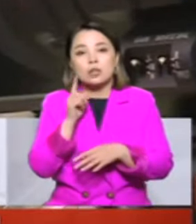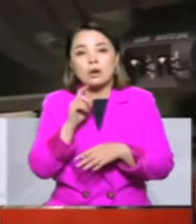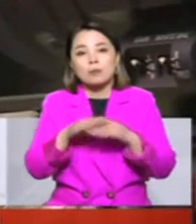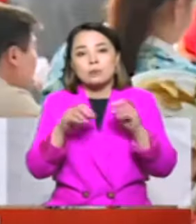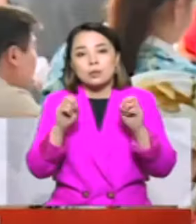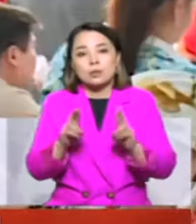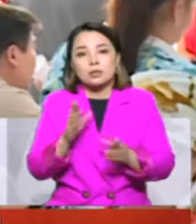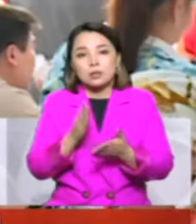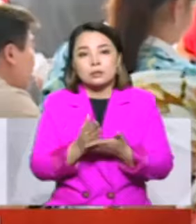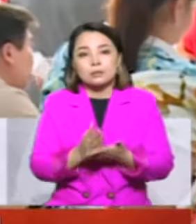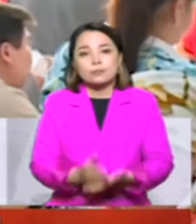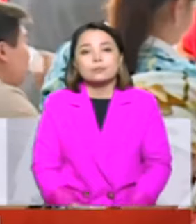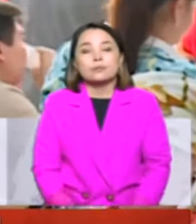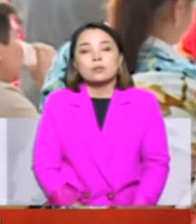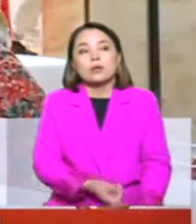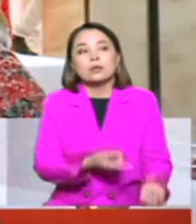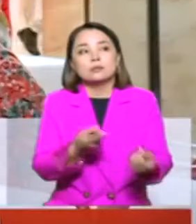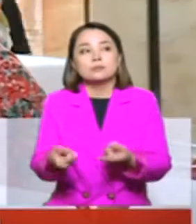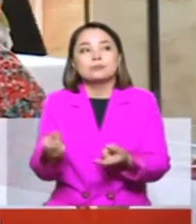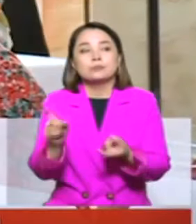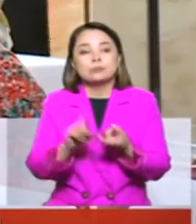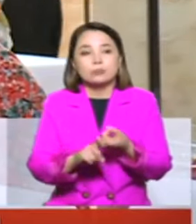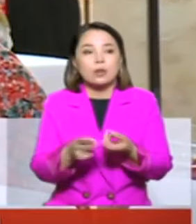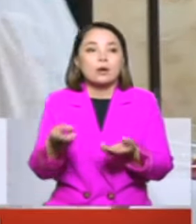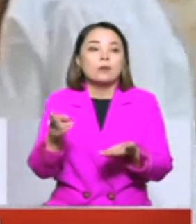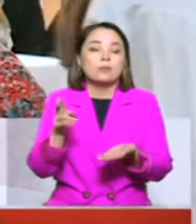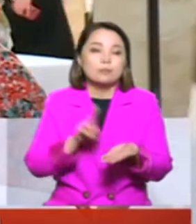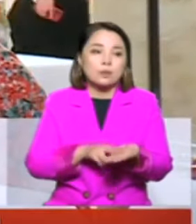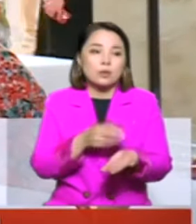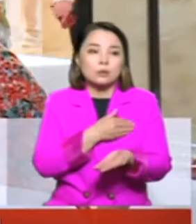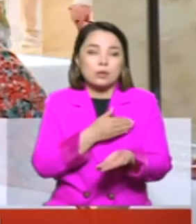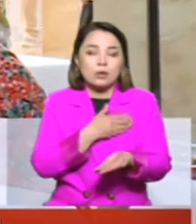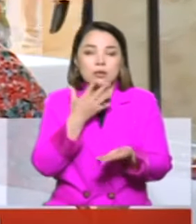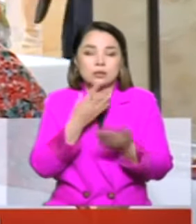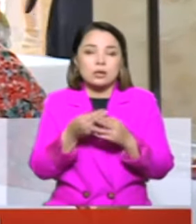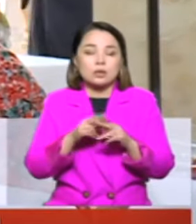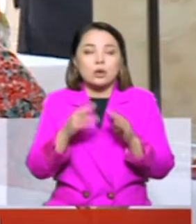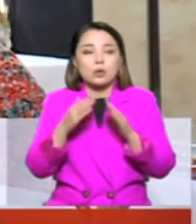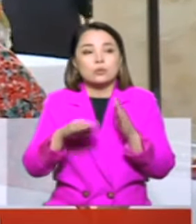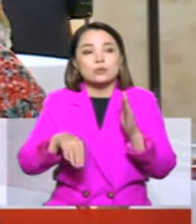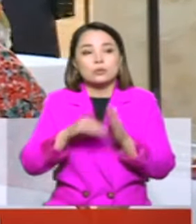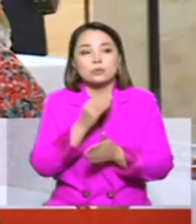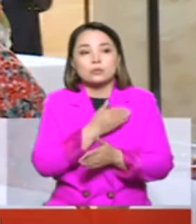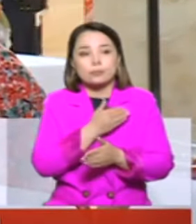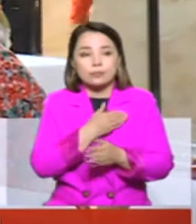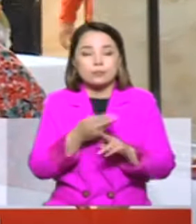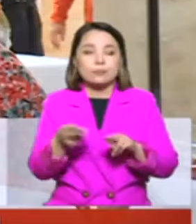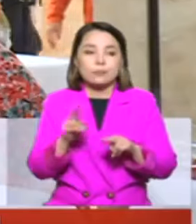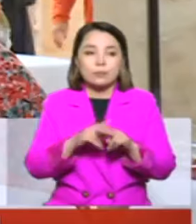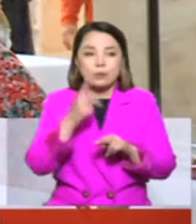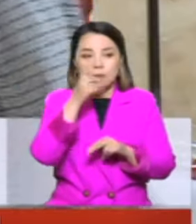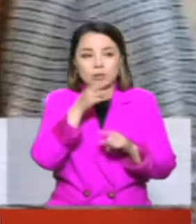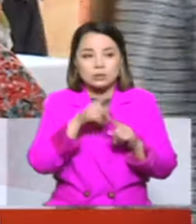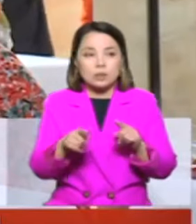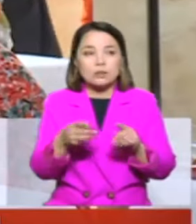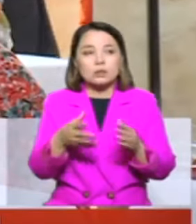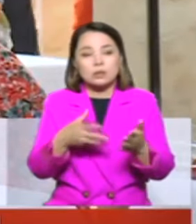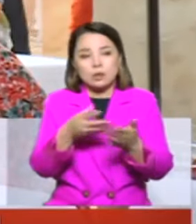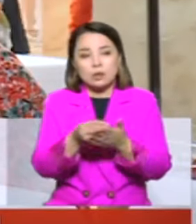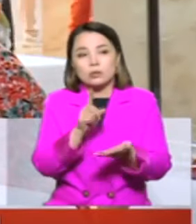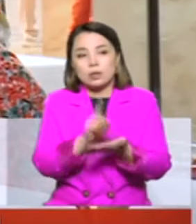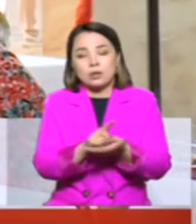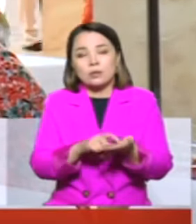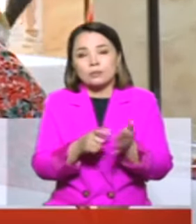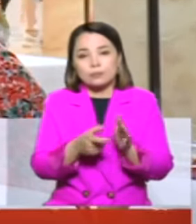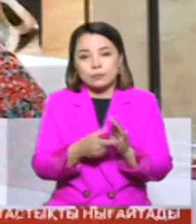мамандар. Қоныстанатын жерге байланысты барғаннан кейін үй алатын болсам, осы бір жылдың ішінде сияқты пәтерім төлеп береді.